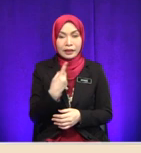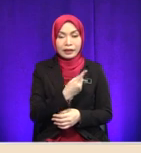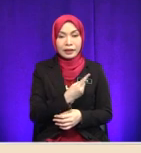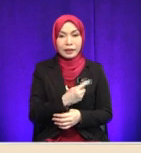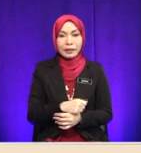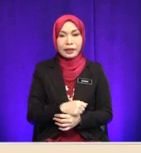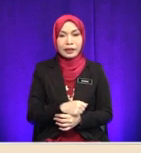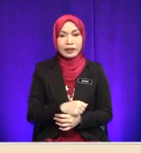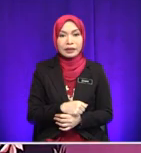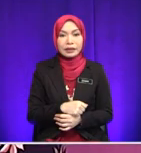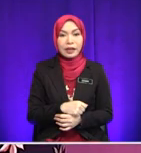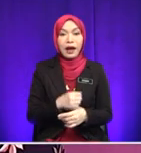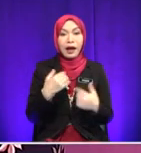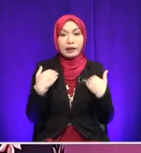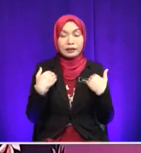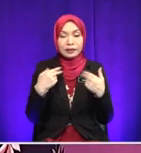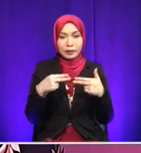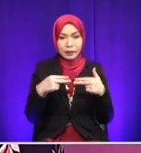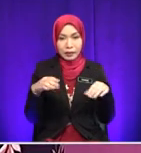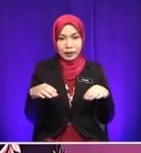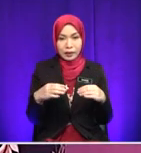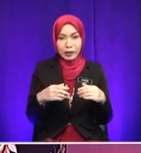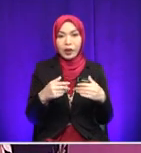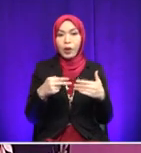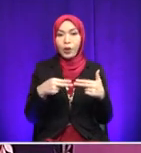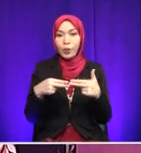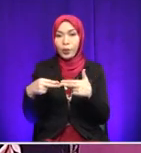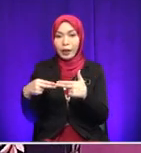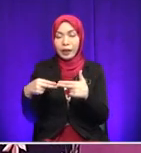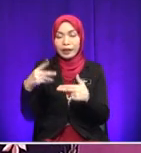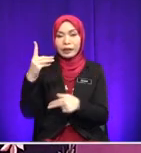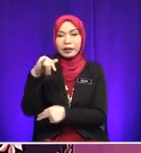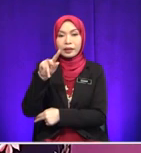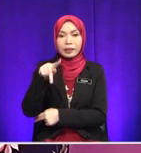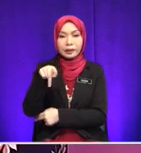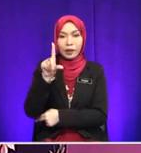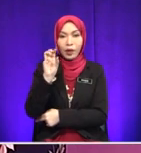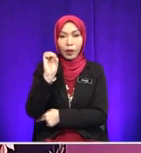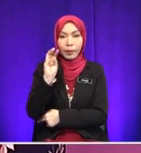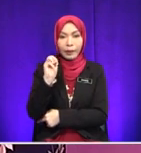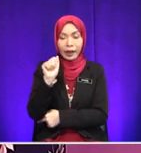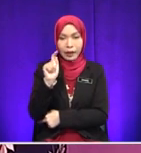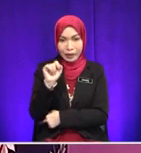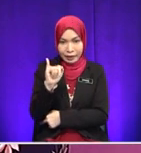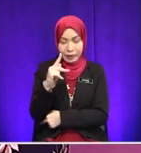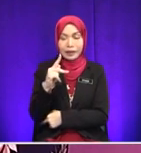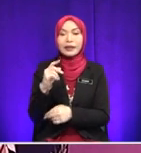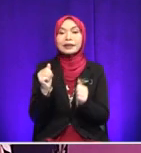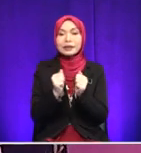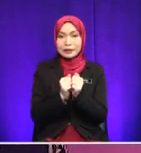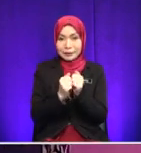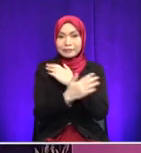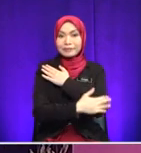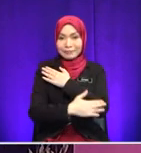itu antara hubungan diplomatik negara kita dengan negara lain. Jadi di awal, jadi di sini anak-anak